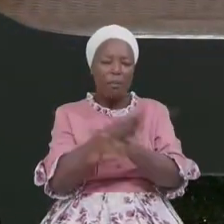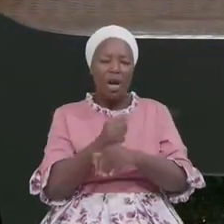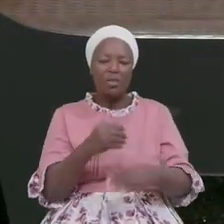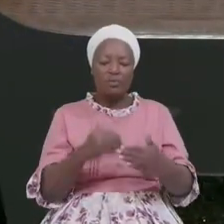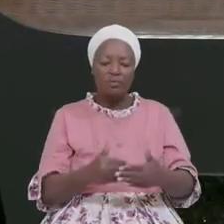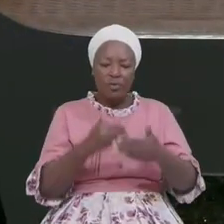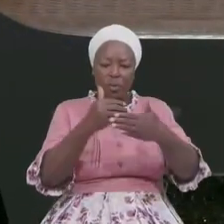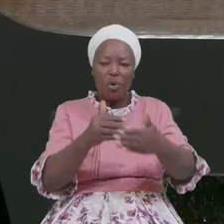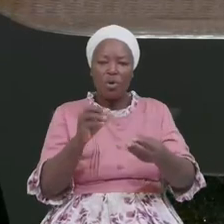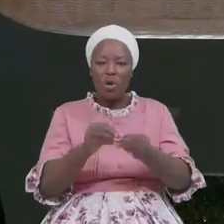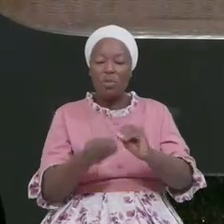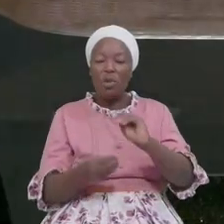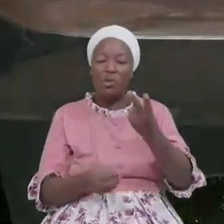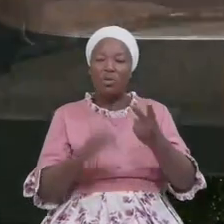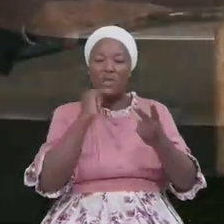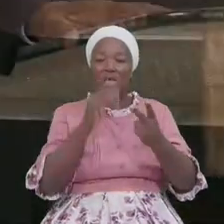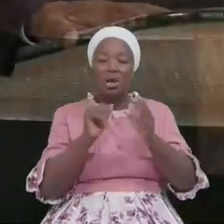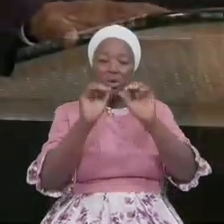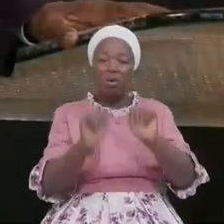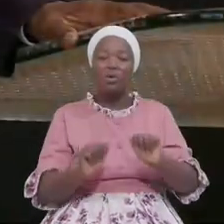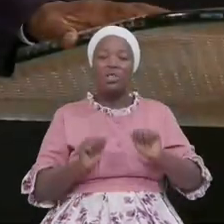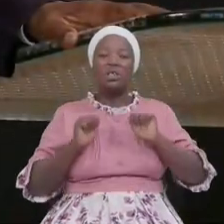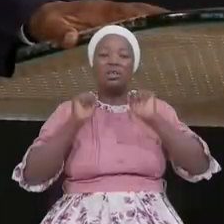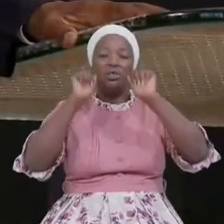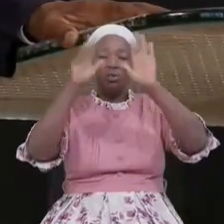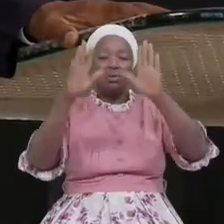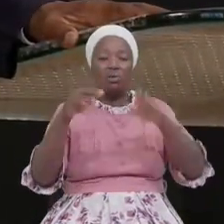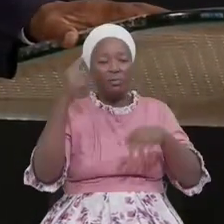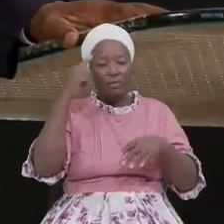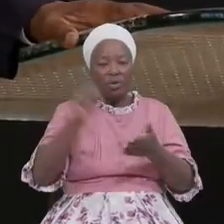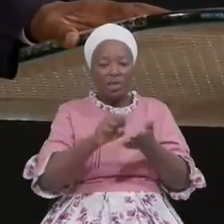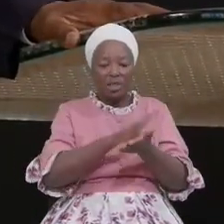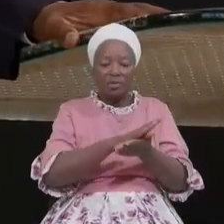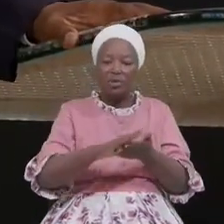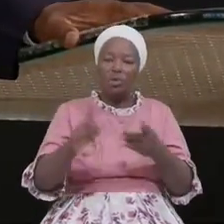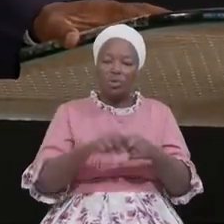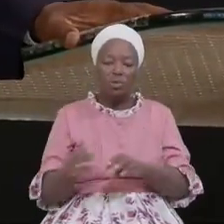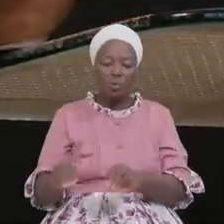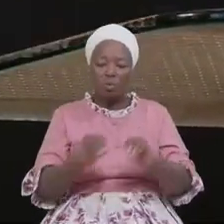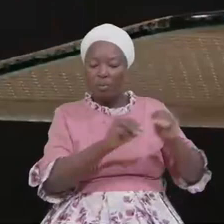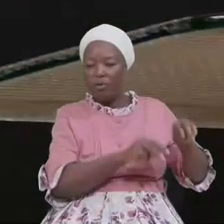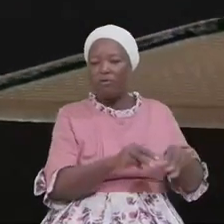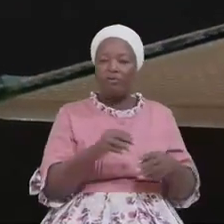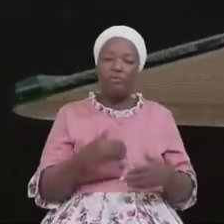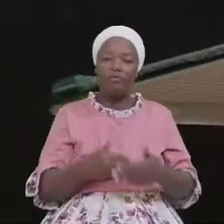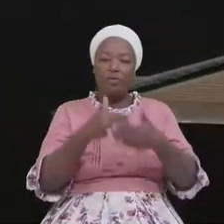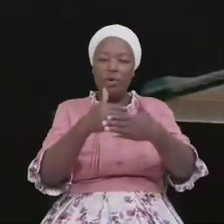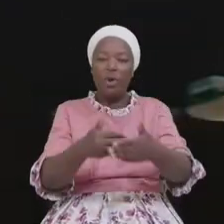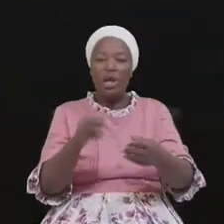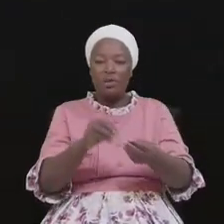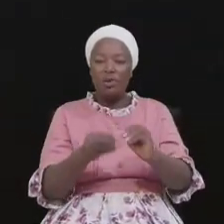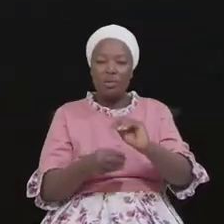Deuxième élément, la consécration pour la sanctification, pour aller plus loin. Troisième sous-élément,